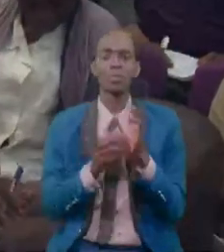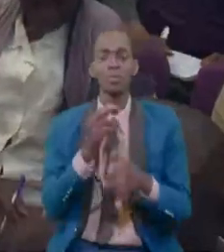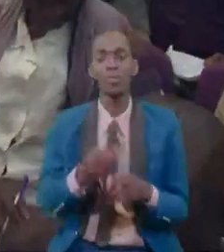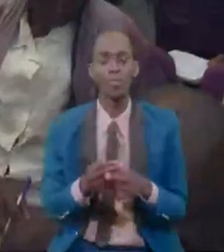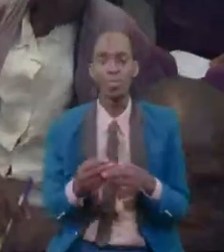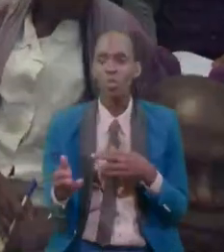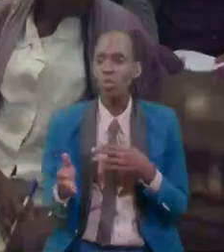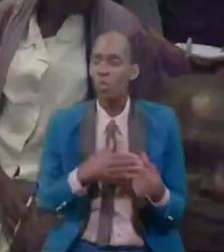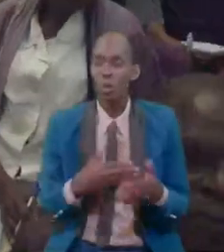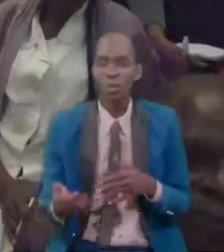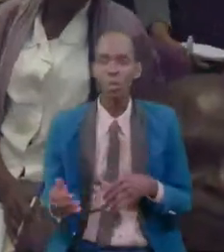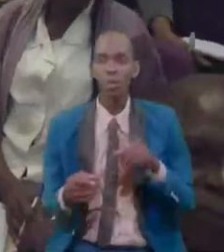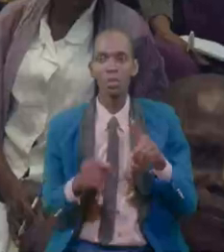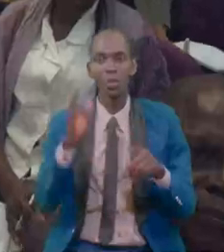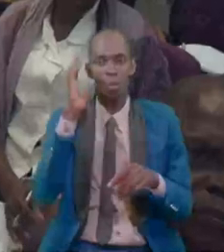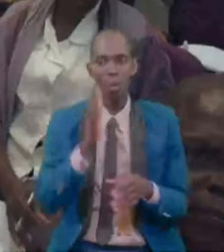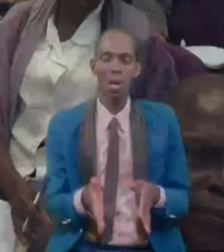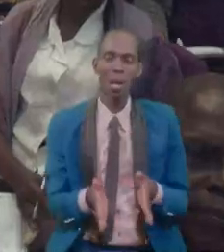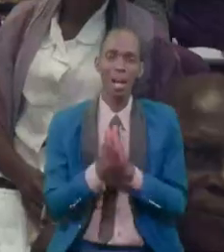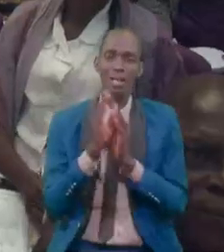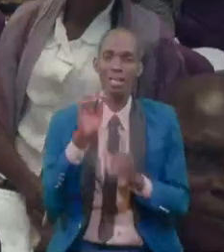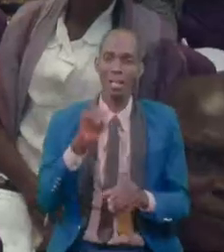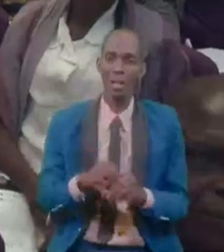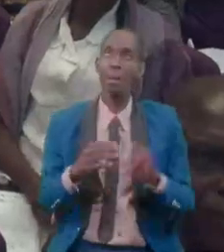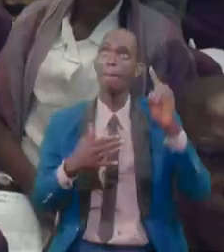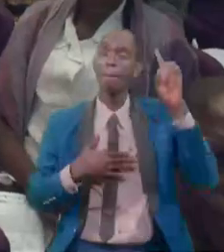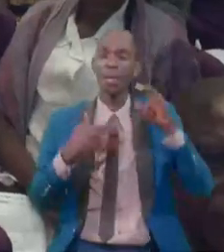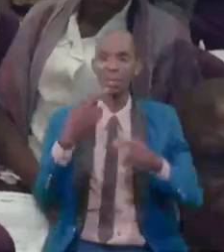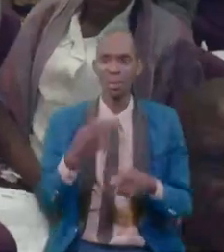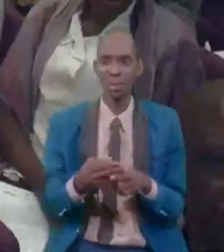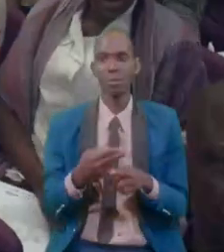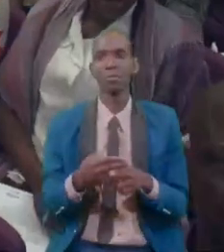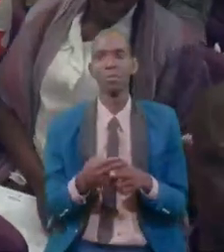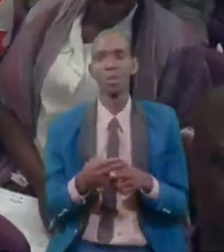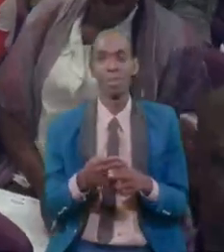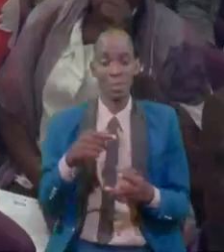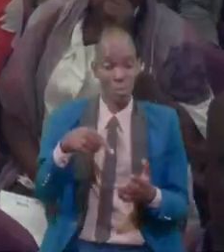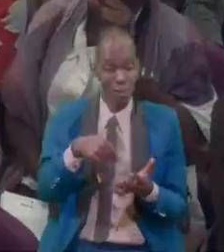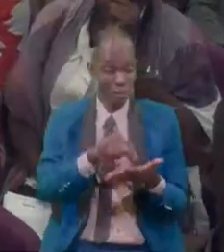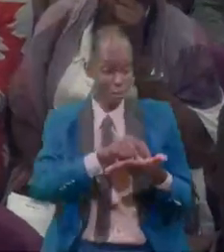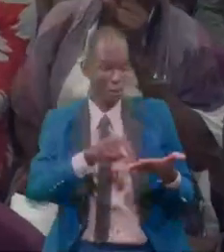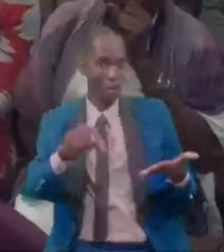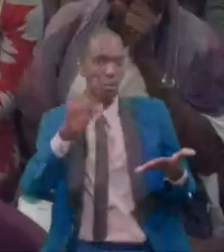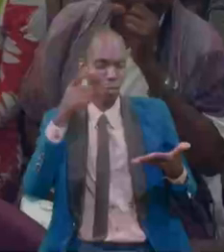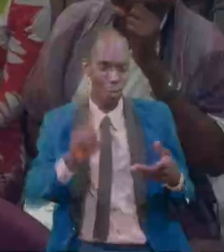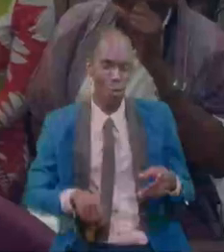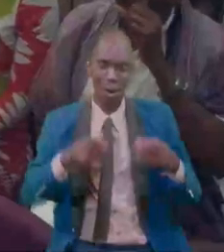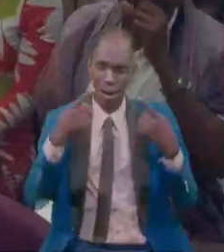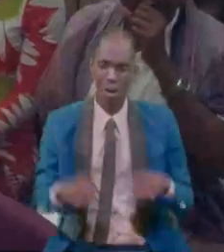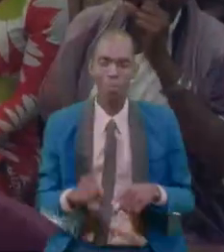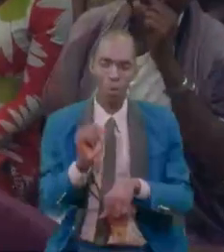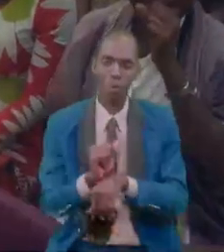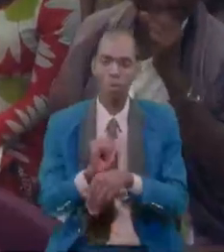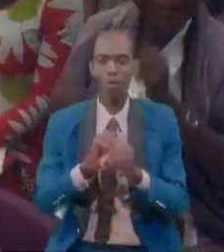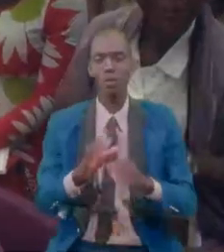d'accomplissement. Et tout ce que vous demanderez en mon nom, ce verset doit s'accomplir dans votre vie ce